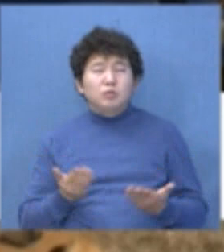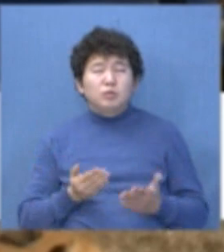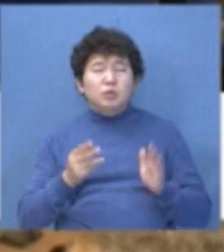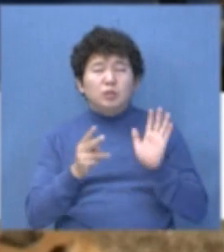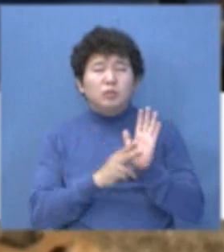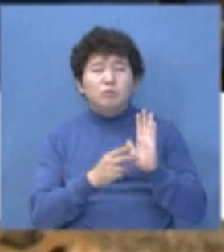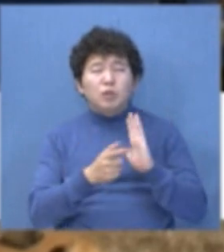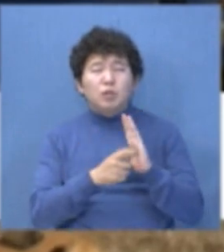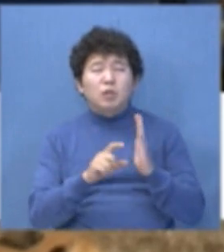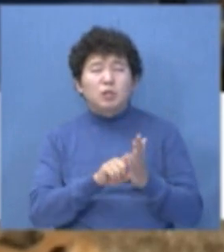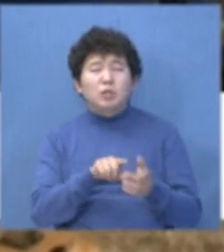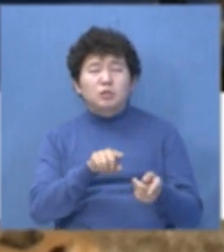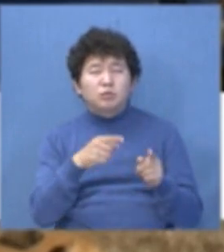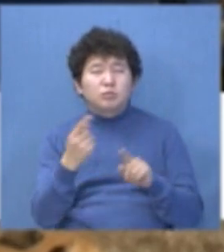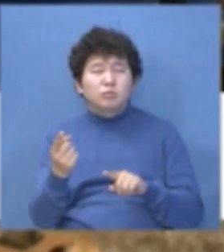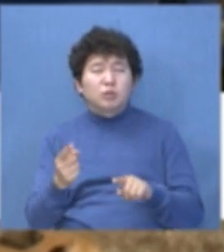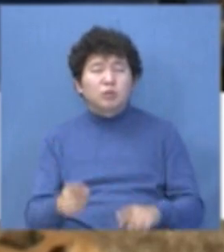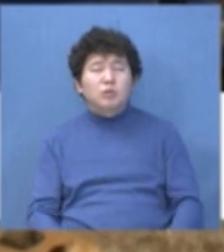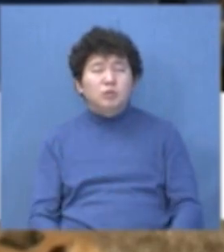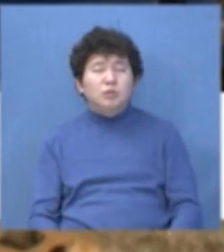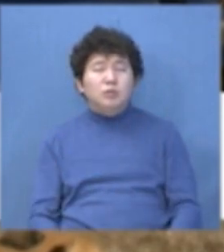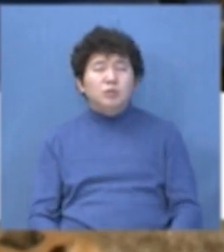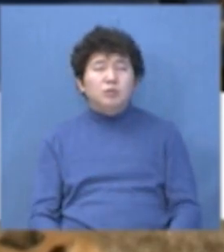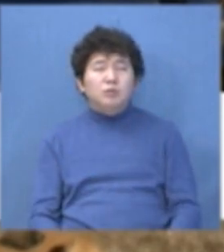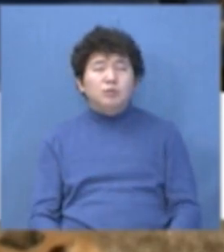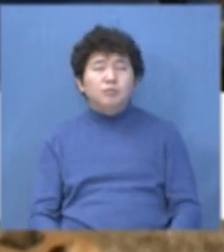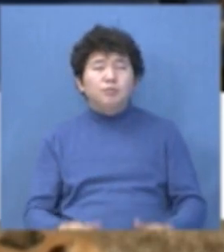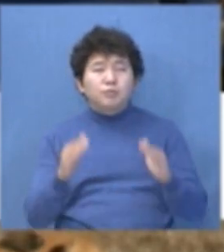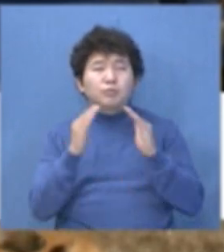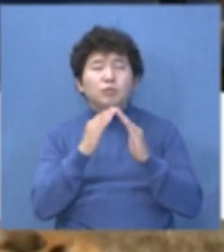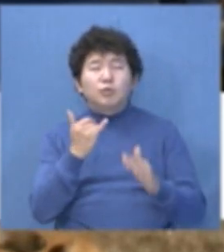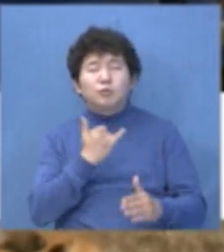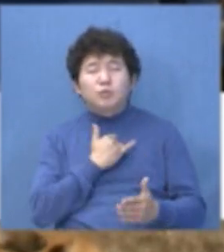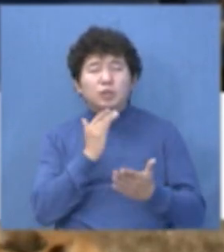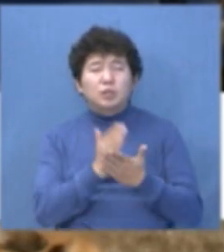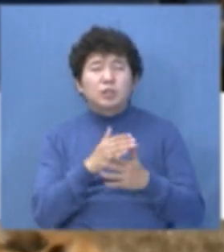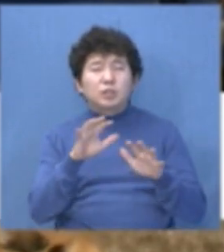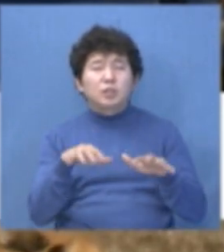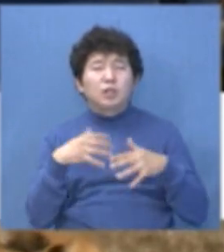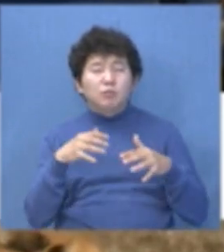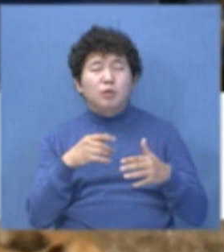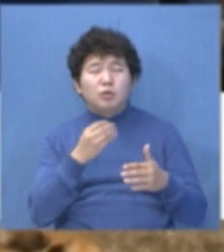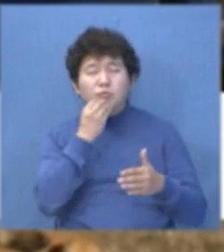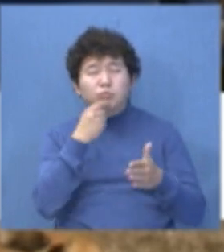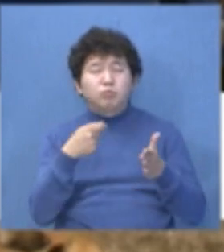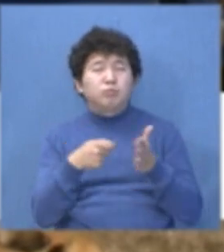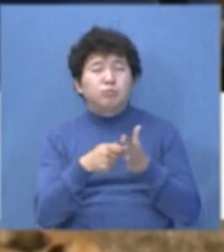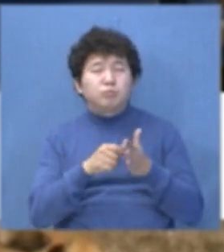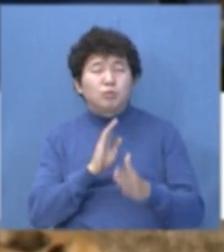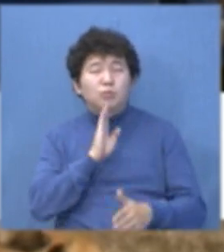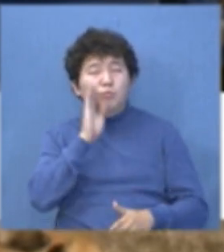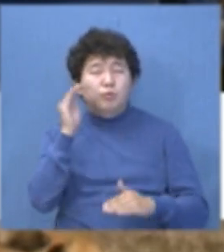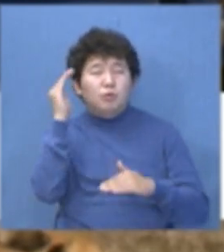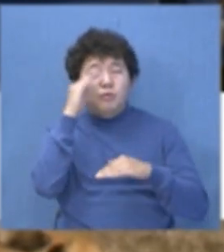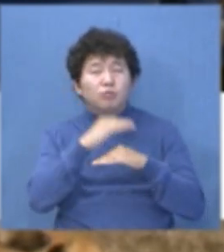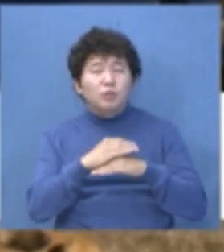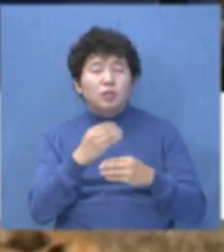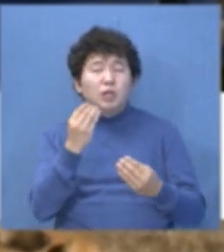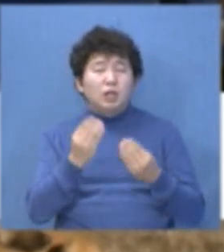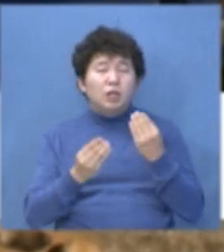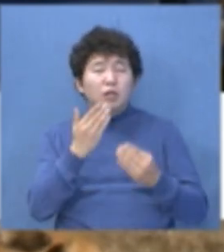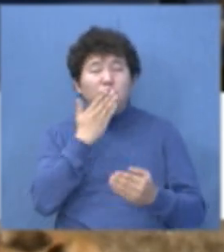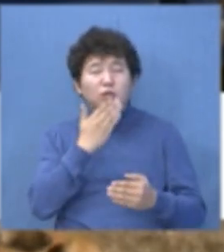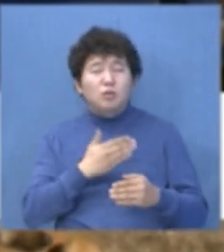Я живу в Шалабае, учусь в 7 классе. Дома у меня есть собаки, я их кормлю утром и вечером, играю с ними, любим